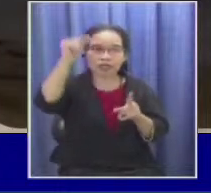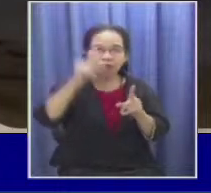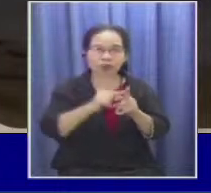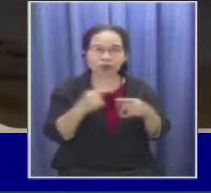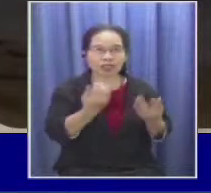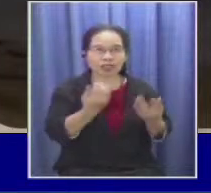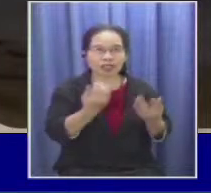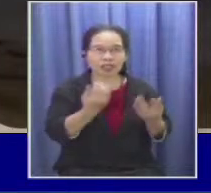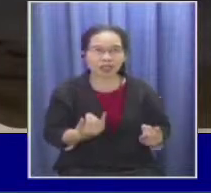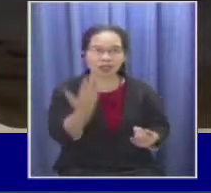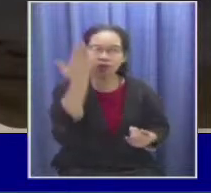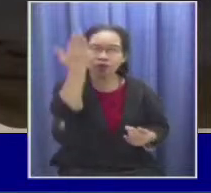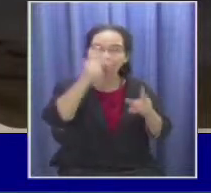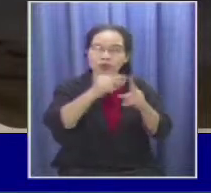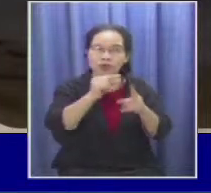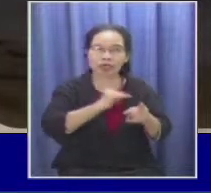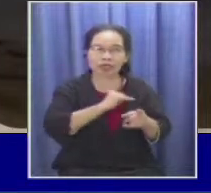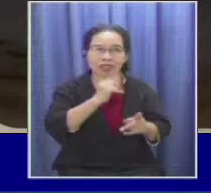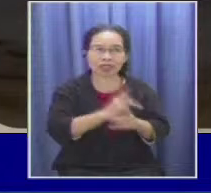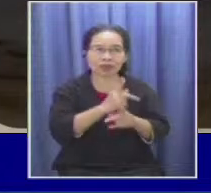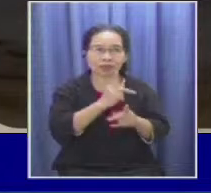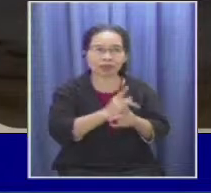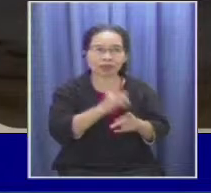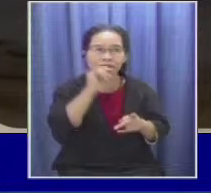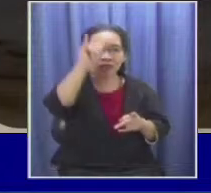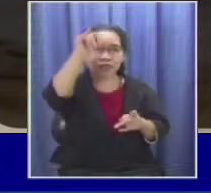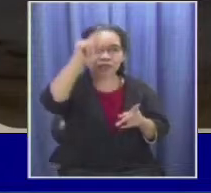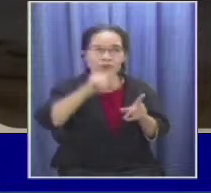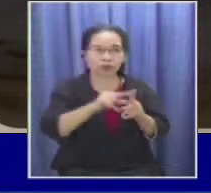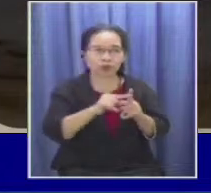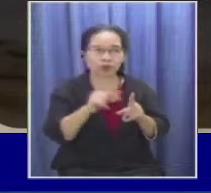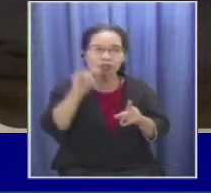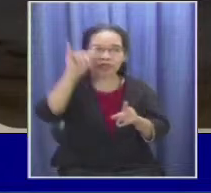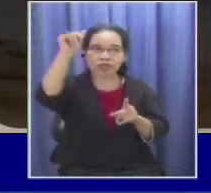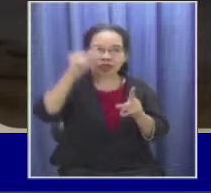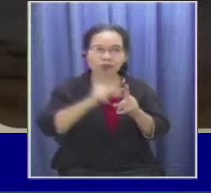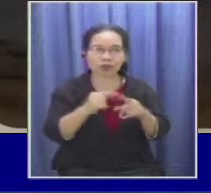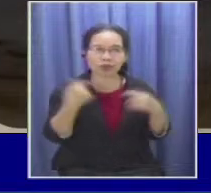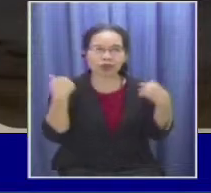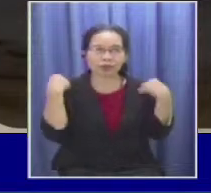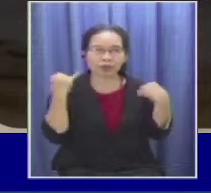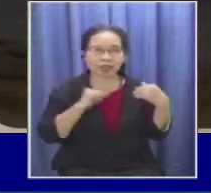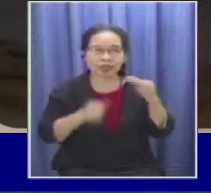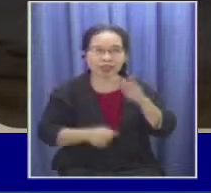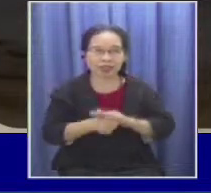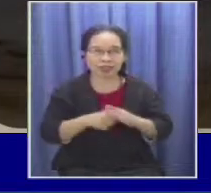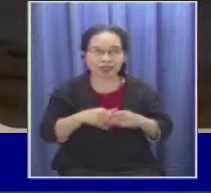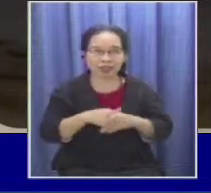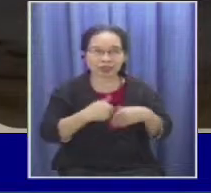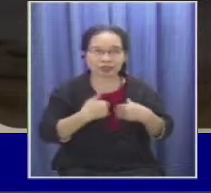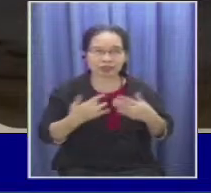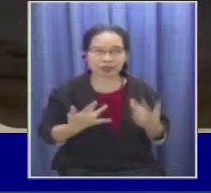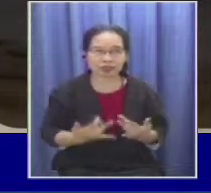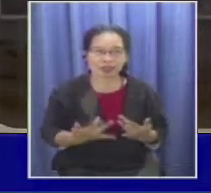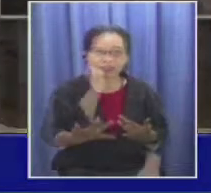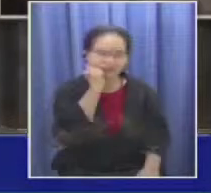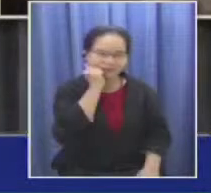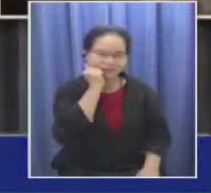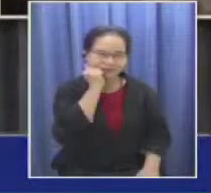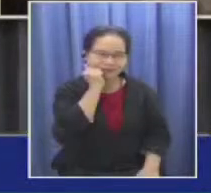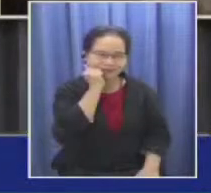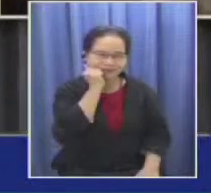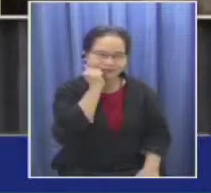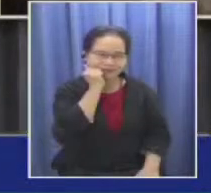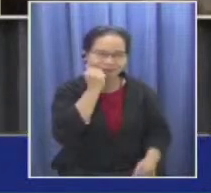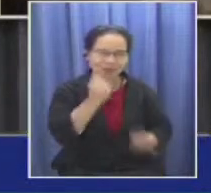Psalms 119 verse 11. Me de won sam makora makomam na manya wo ho boni bi.